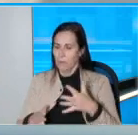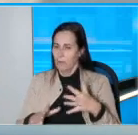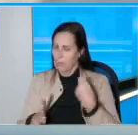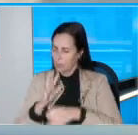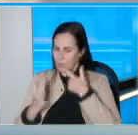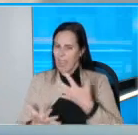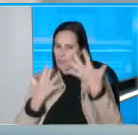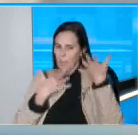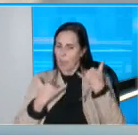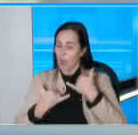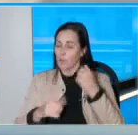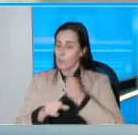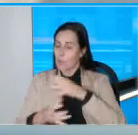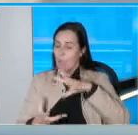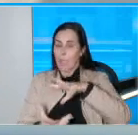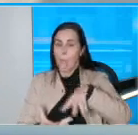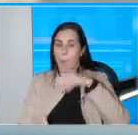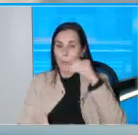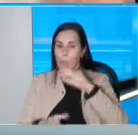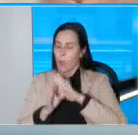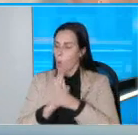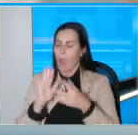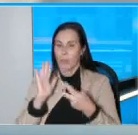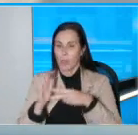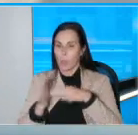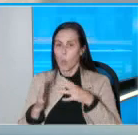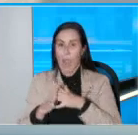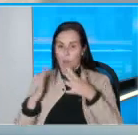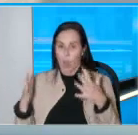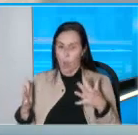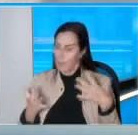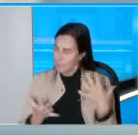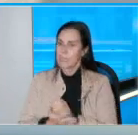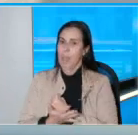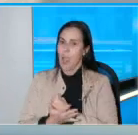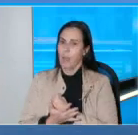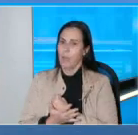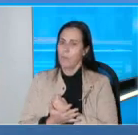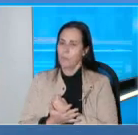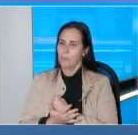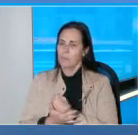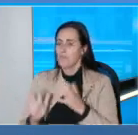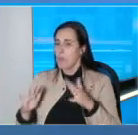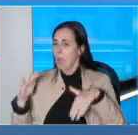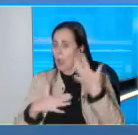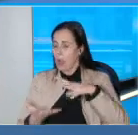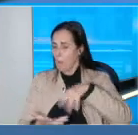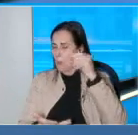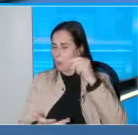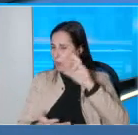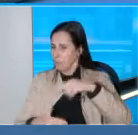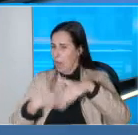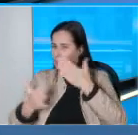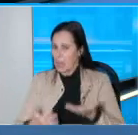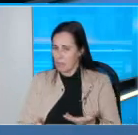מעשור. עכשיו היא מערכת את מונדיאל, כל האסטרטגיה הגדולה הזאת הצליחה לה. אולי היא יכולה להתקדם הלאה.